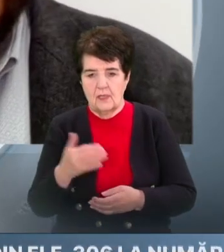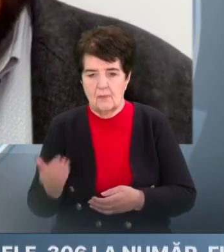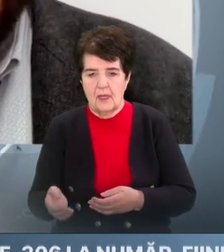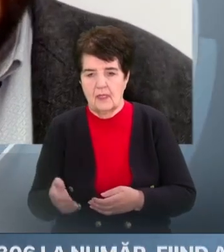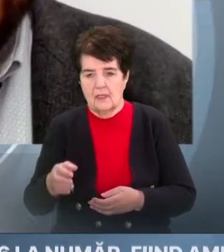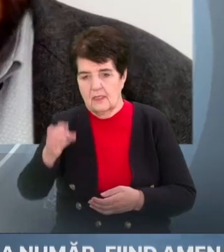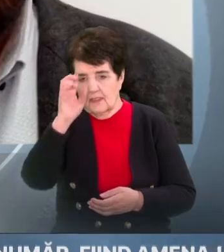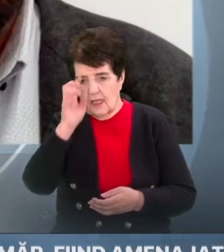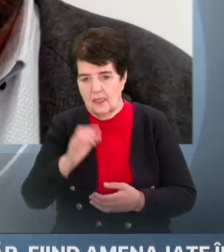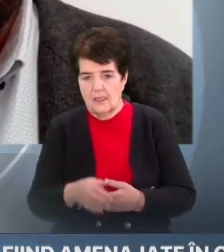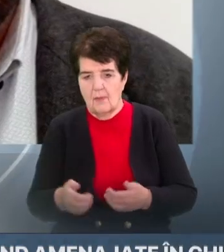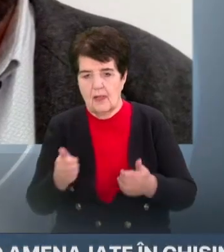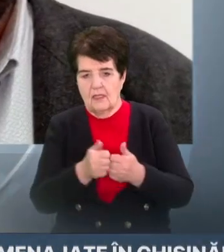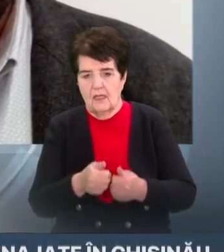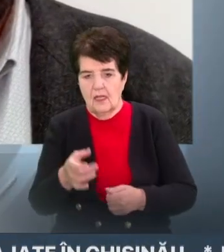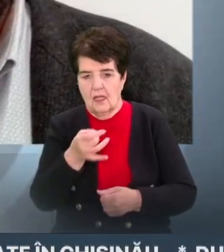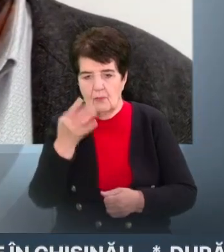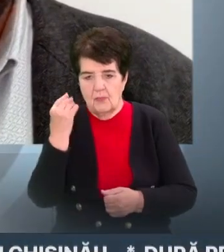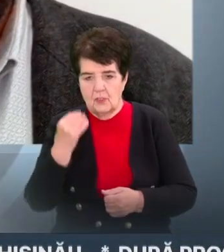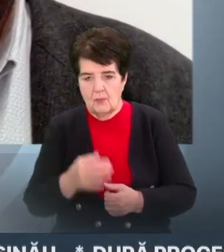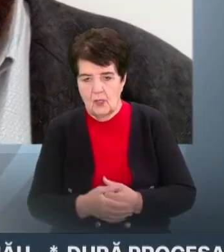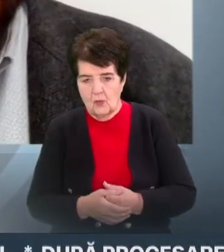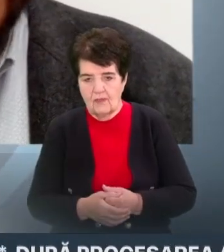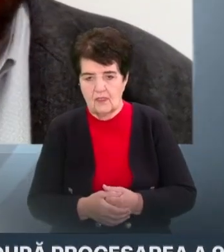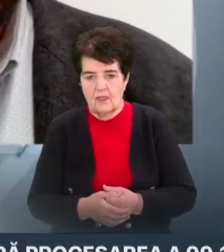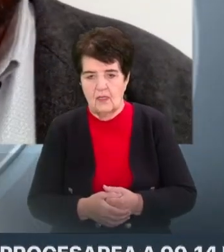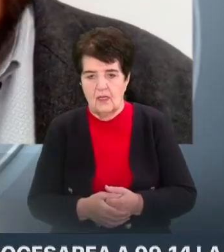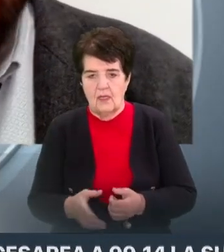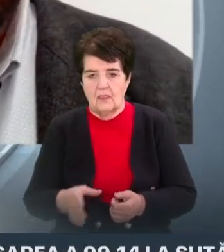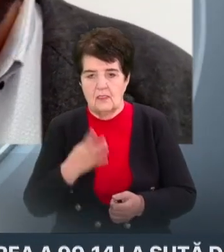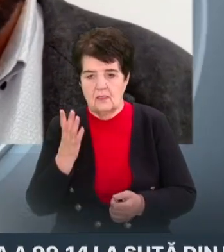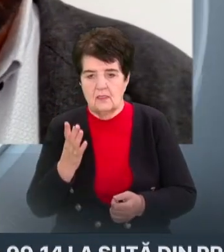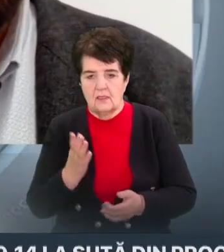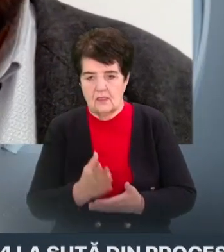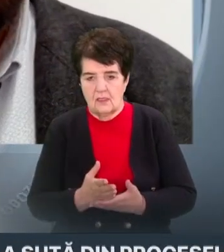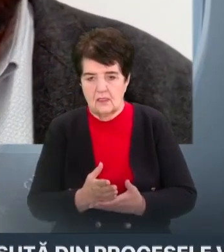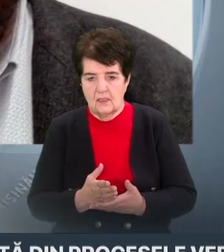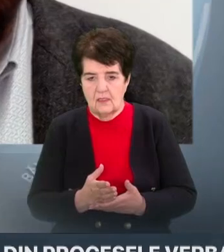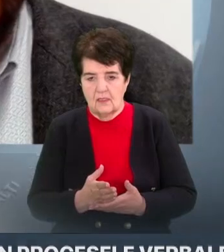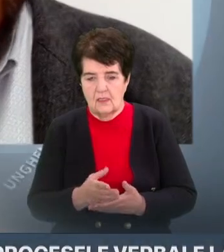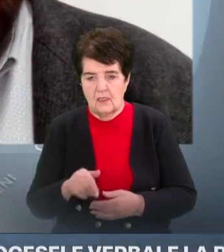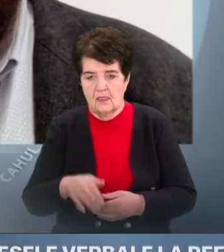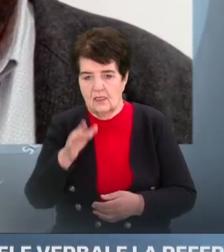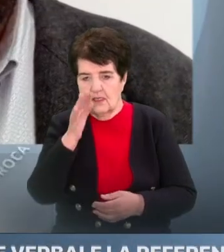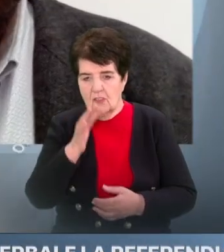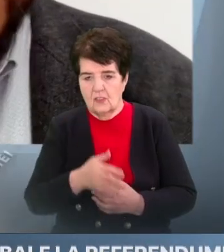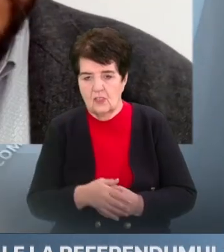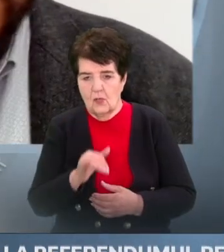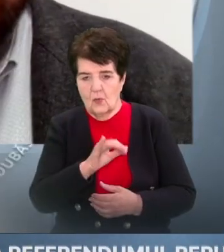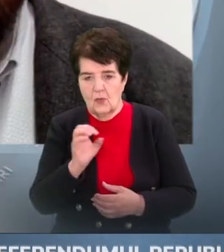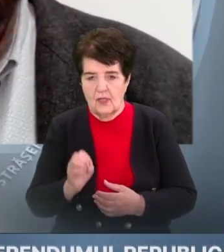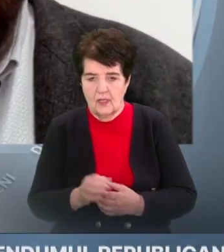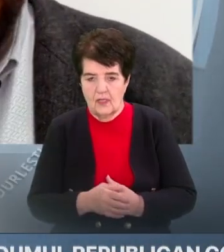statelor partenere ale Republicii Moldova, pentru că să nu se înșele nimeni la Chișinău. Uniunea